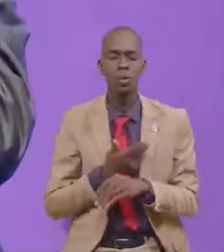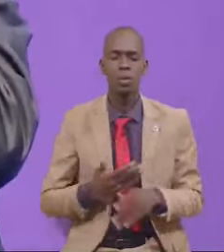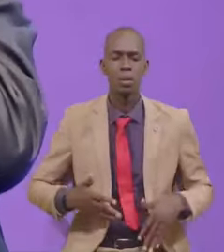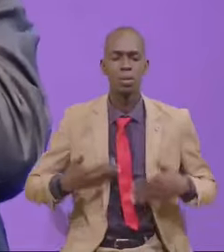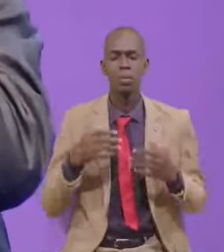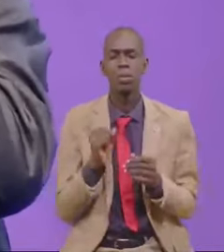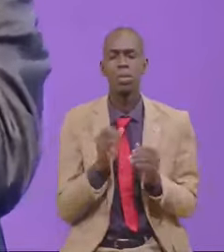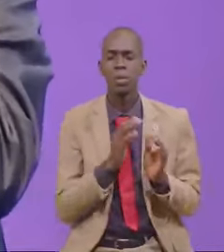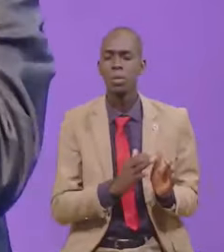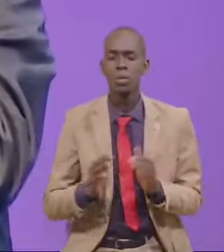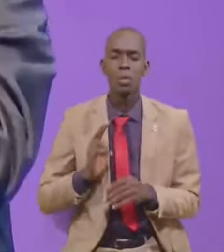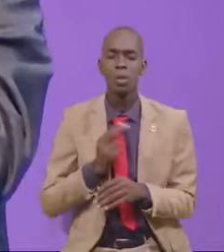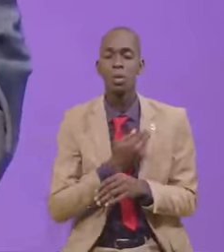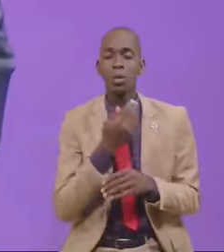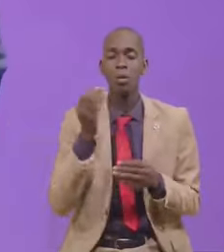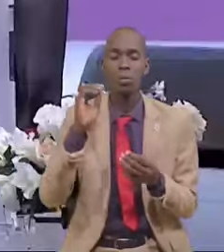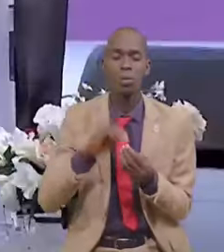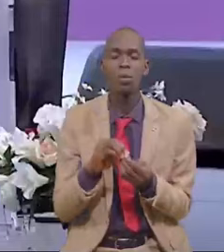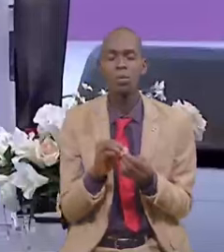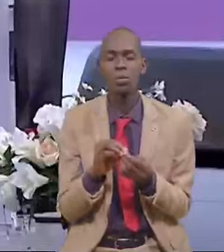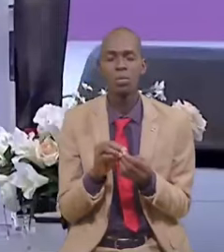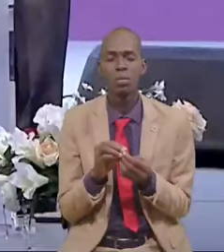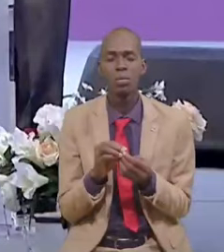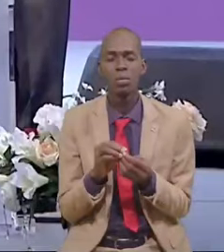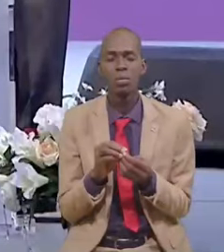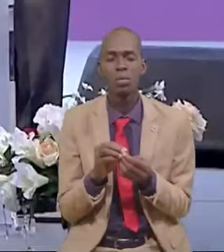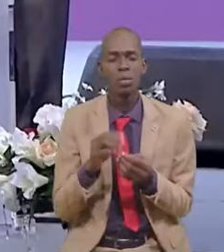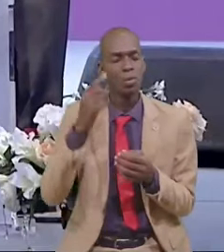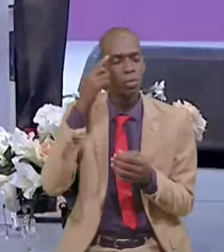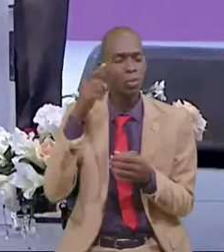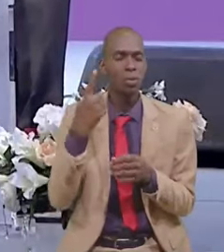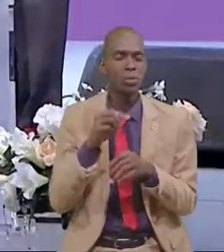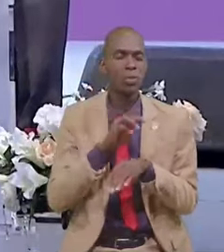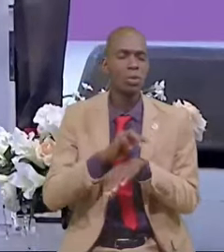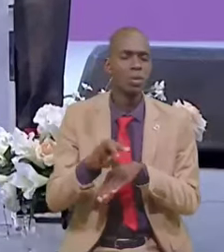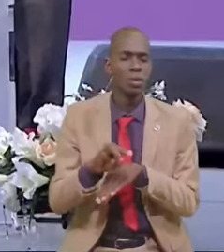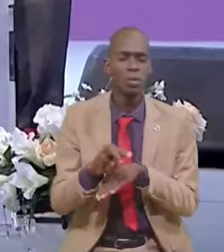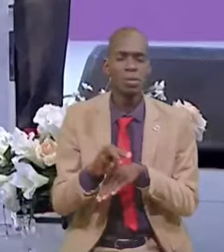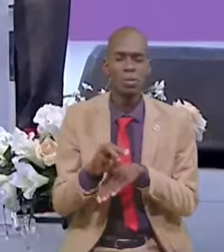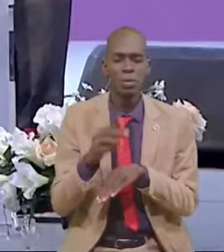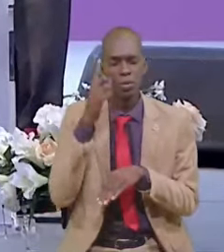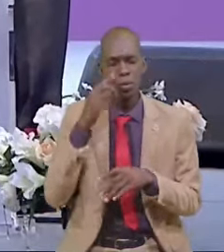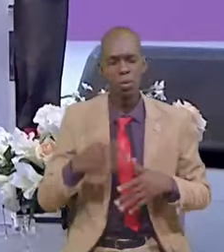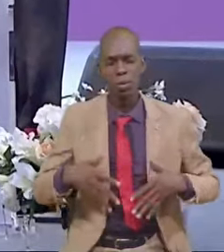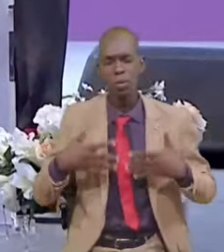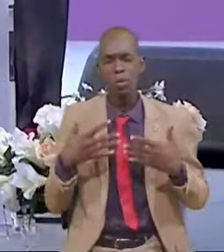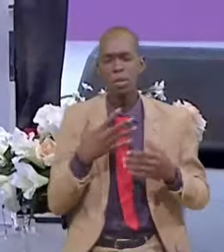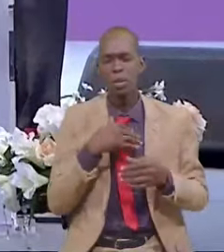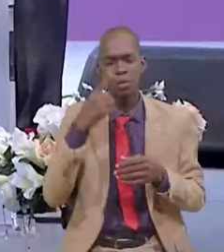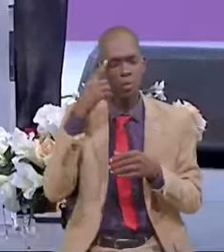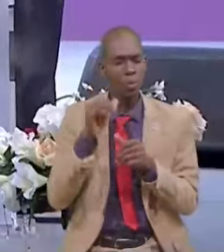pour que tu nous écoutes davantage pour le ministère, la vie et pour tout ce que nous